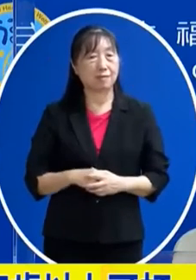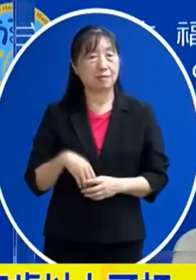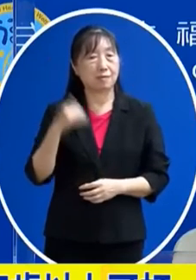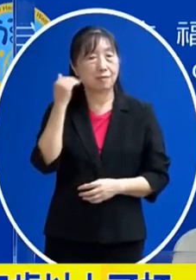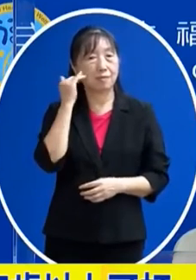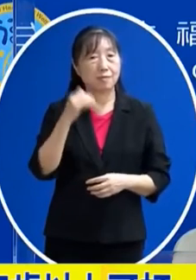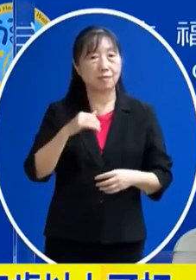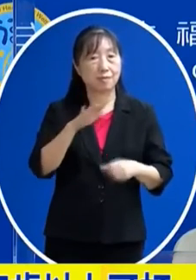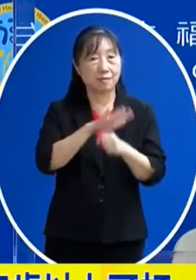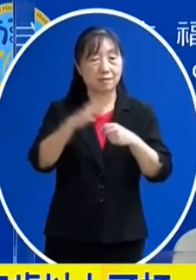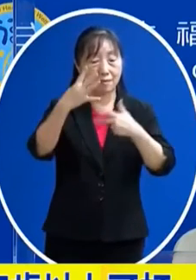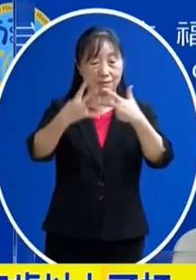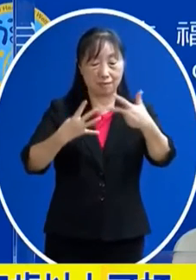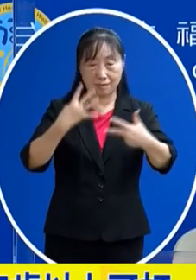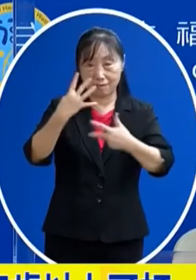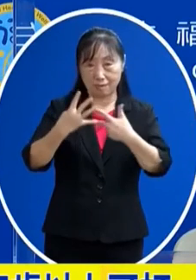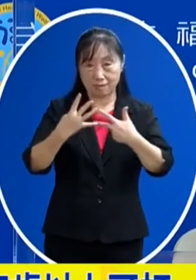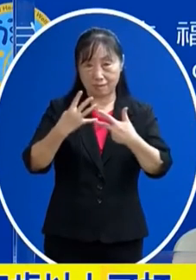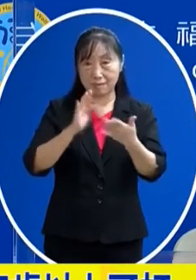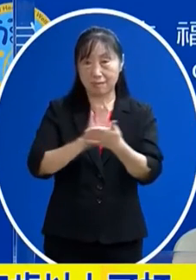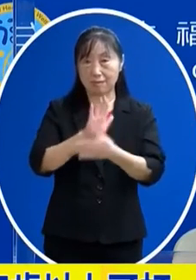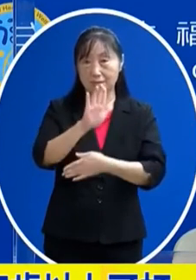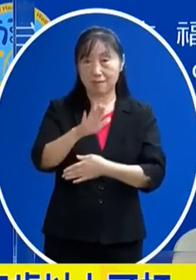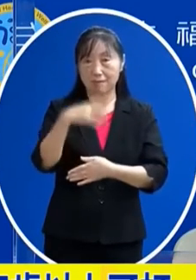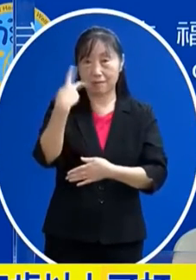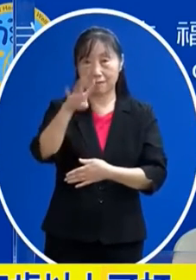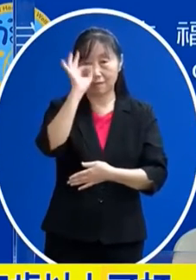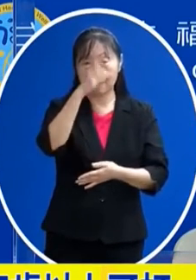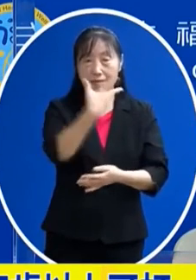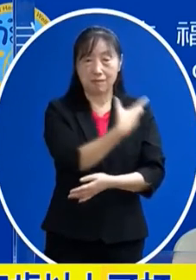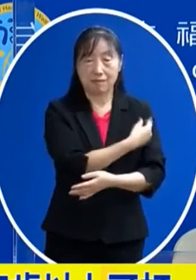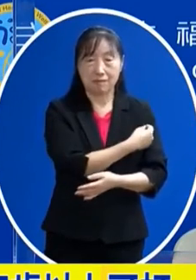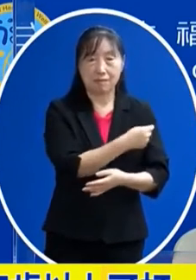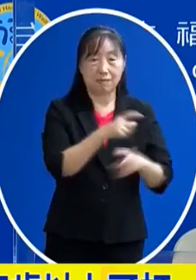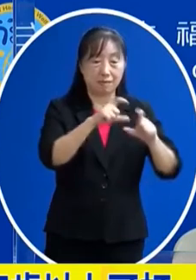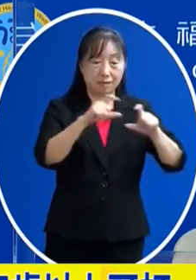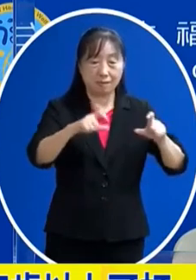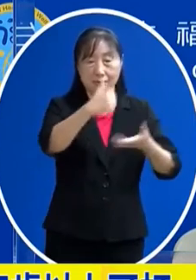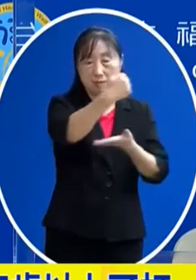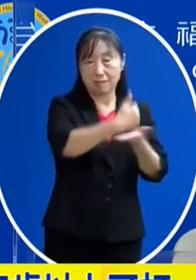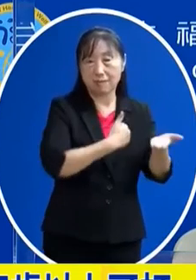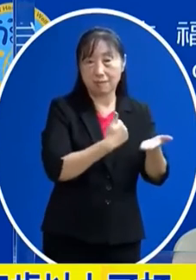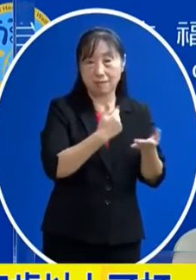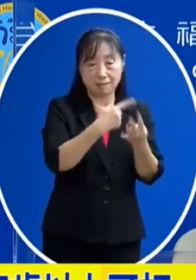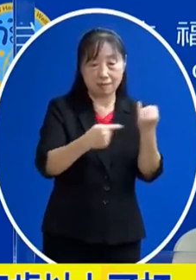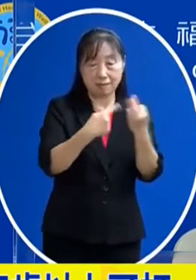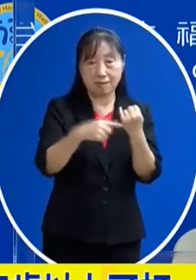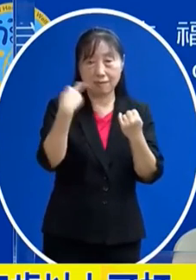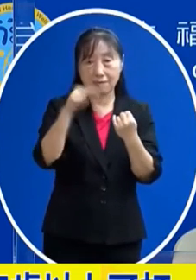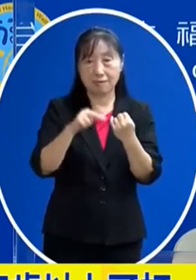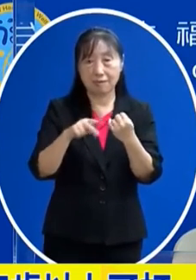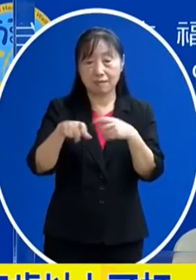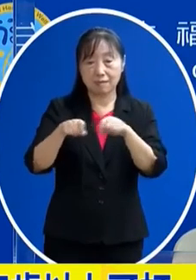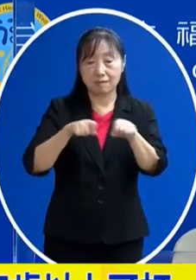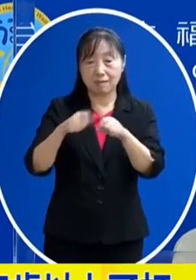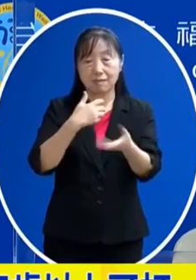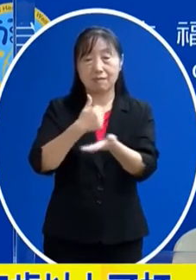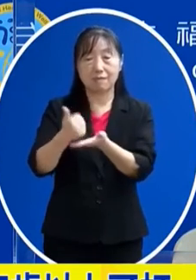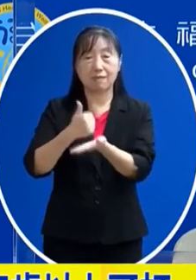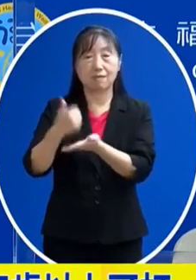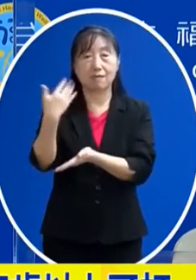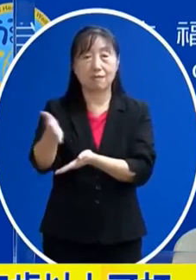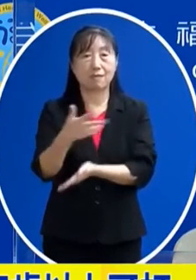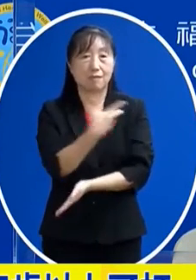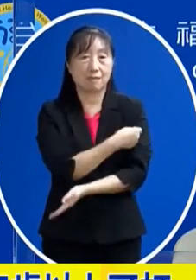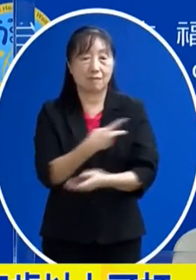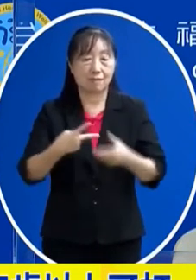满4周以后，那是我们疫苗到货的量来做这个第二剂的一个接种。那至于这个儿